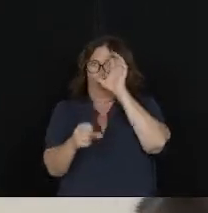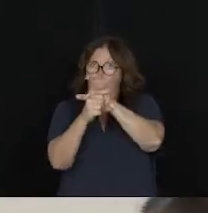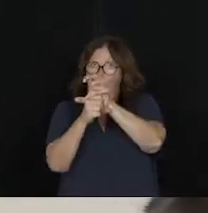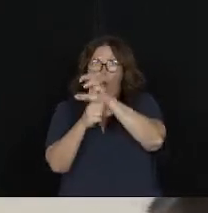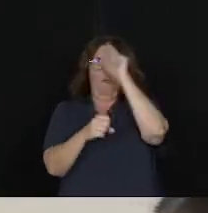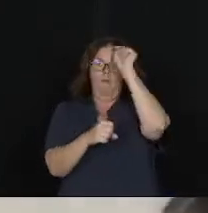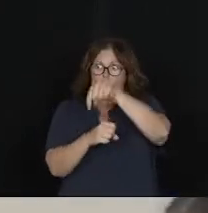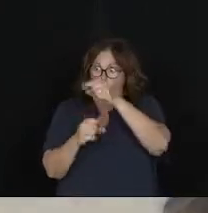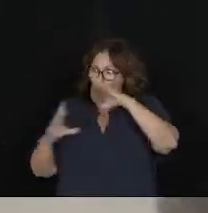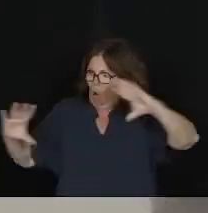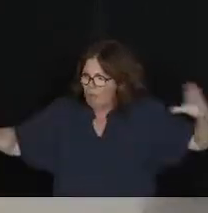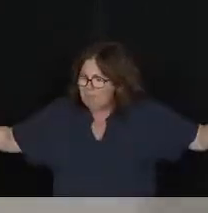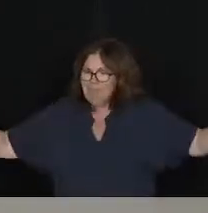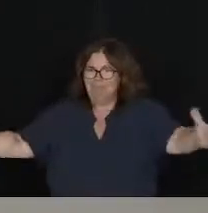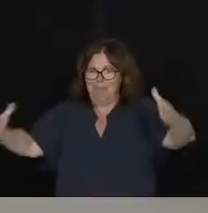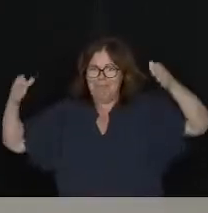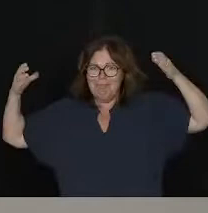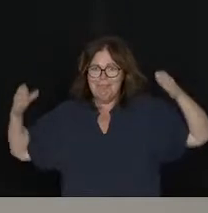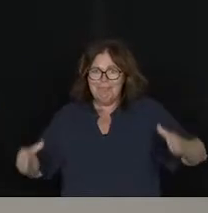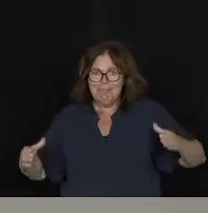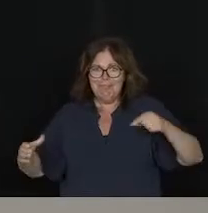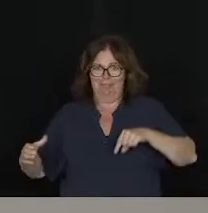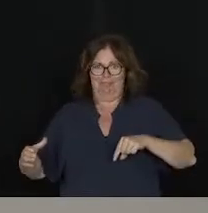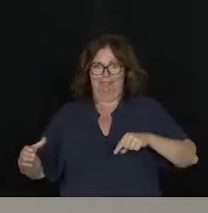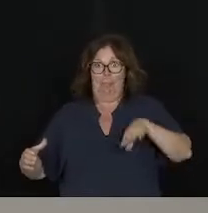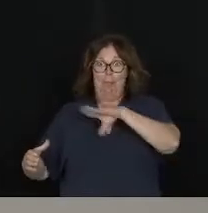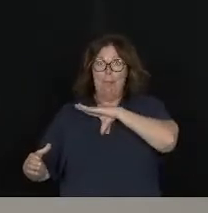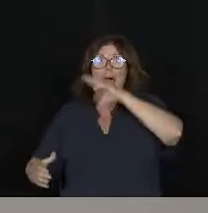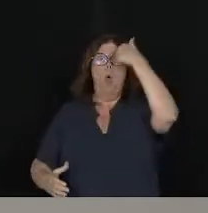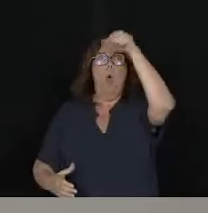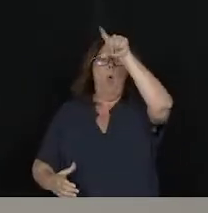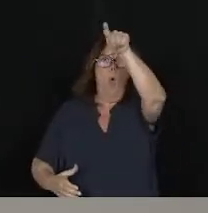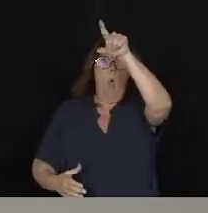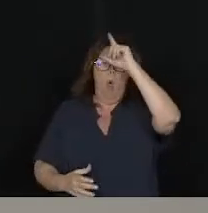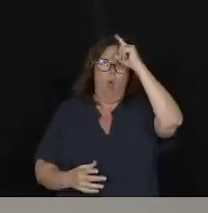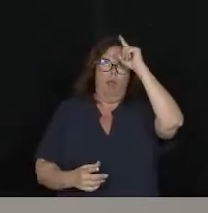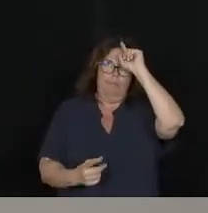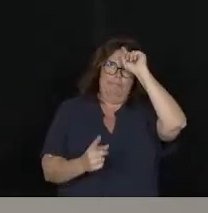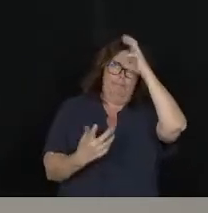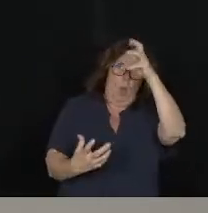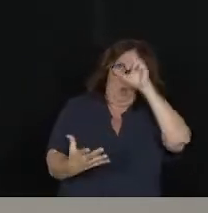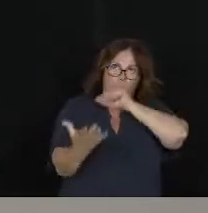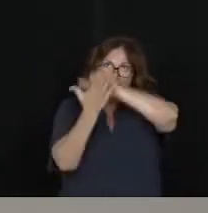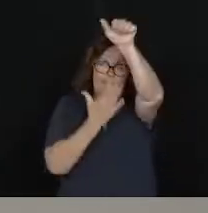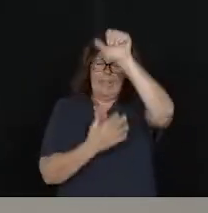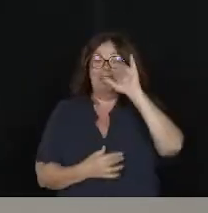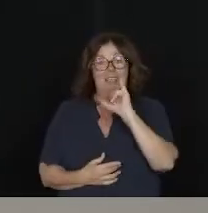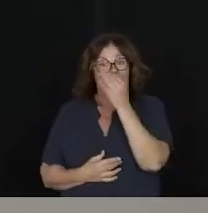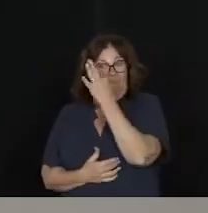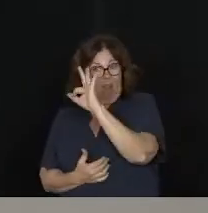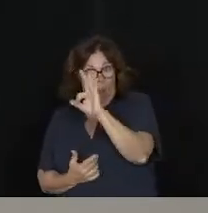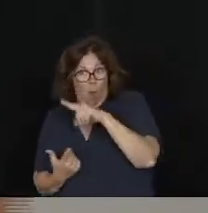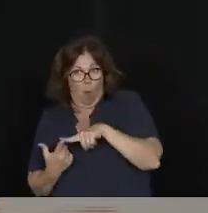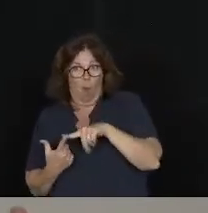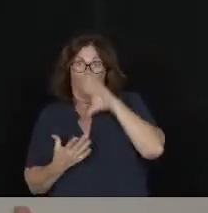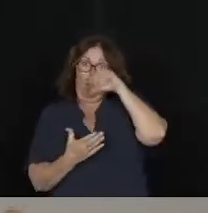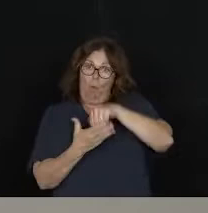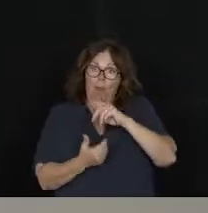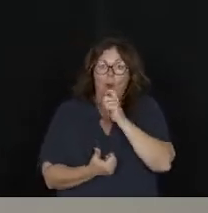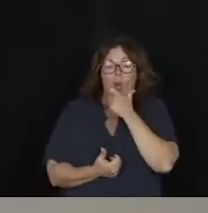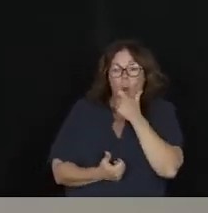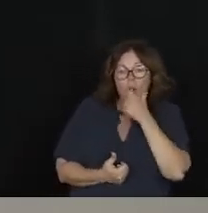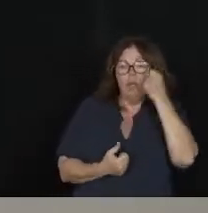de ces adversaires qui étaient apparemment ligués contre la germanité, c'est-à-dire d'un côté la France, mais aussi la Grande-Bretagne,